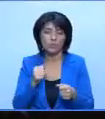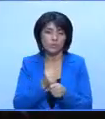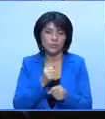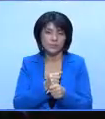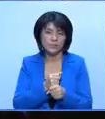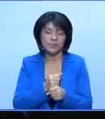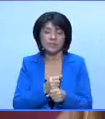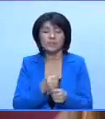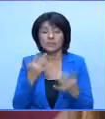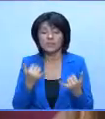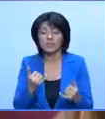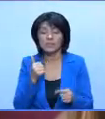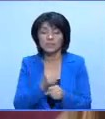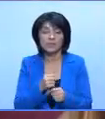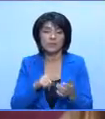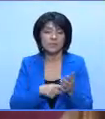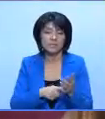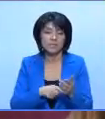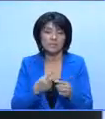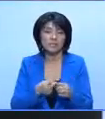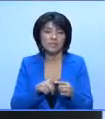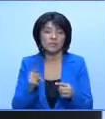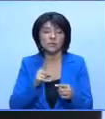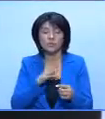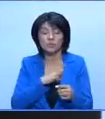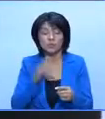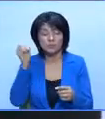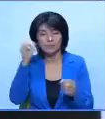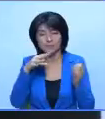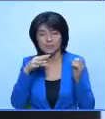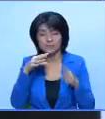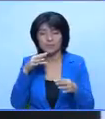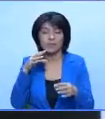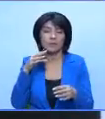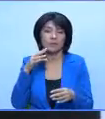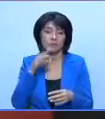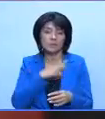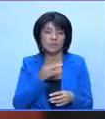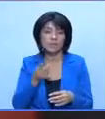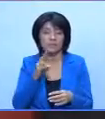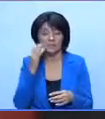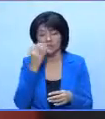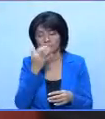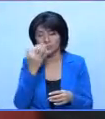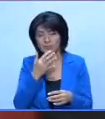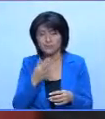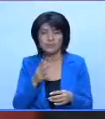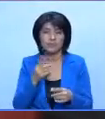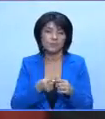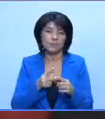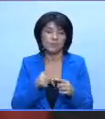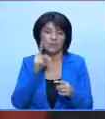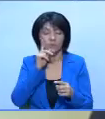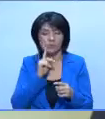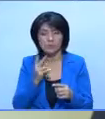өмірдегі мақсаты қоғамға қолынан келгенше өз үлесін қосу. Көздері көрмесе де көкіректері ояу жандар өнерге де еңбекке де құлшынып белсенді